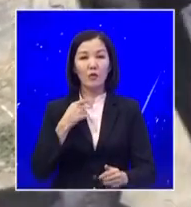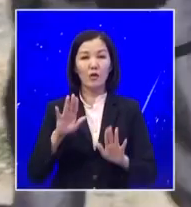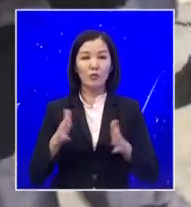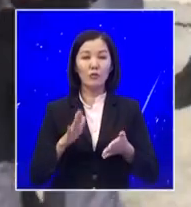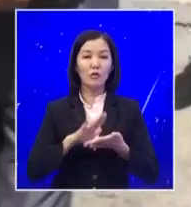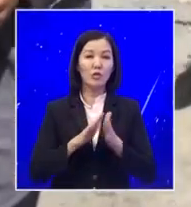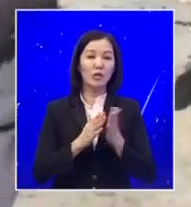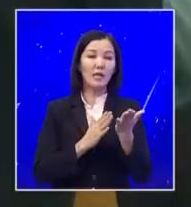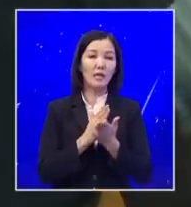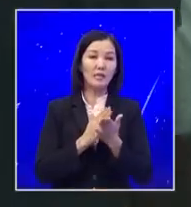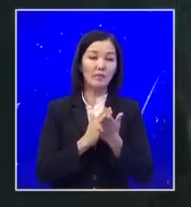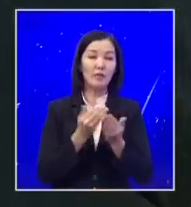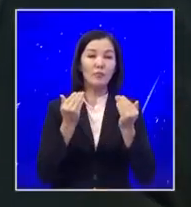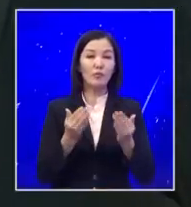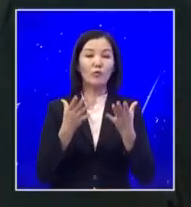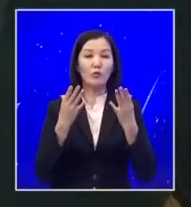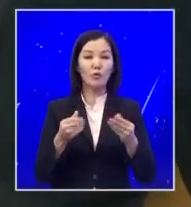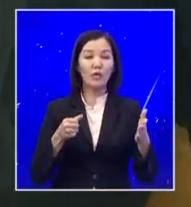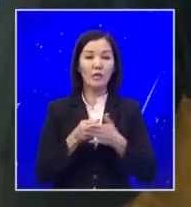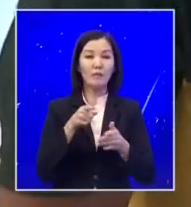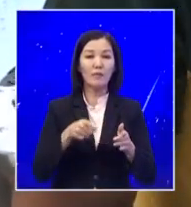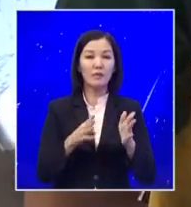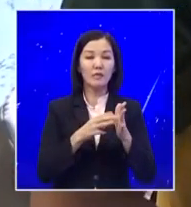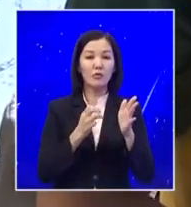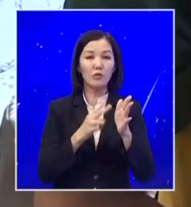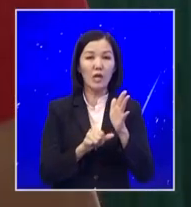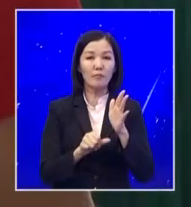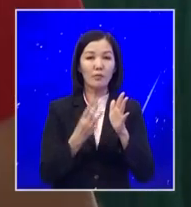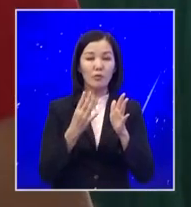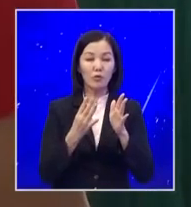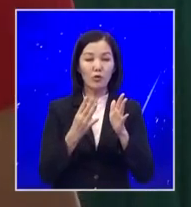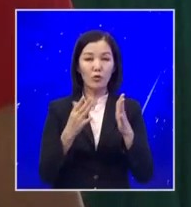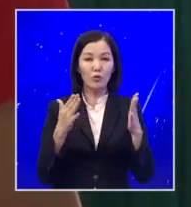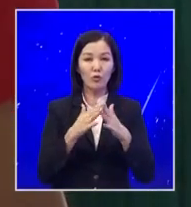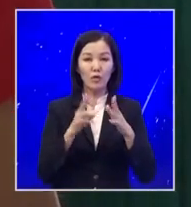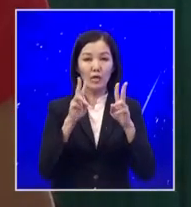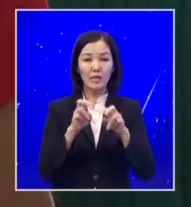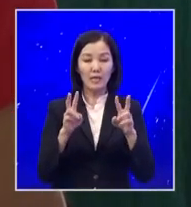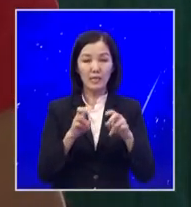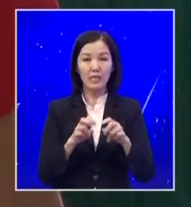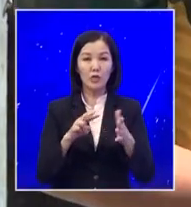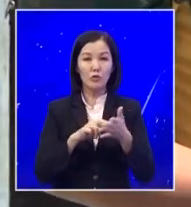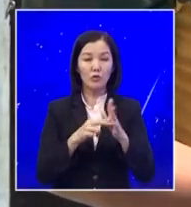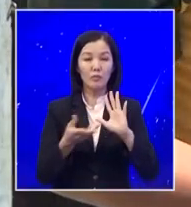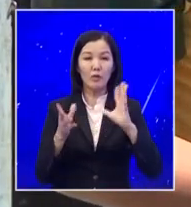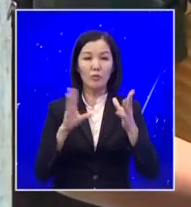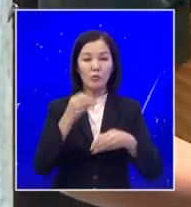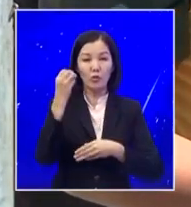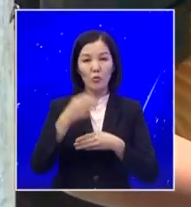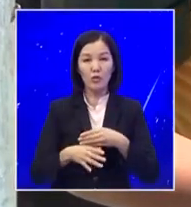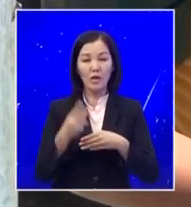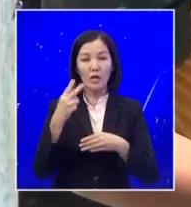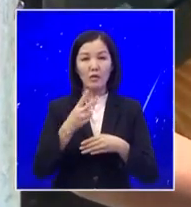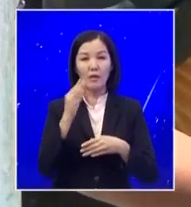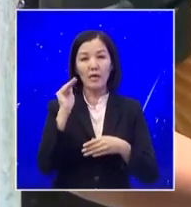жағдайлар қызметінің мамандары бүгінгі күнге дейін 1864 үйдің өрт қауіпсіздігін тексерді. Жоспар бойынша өңір орталығындағы